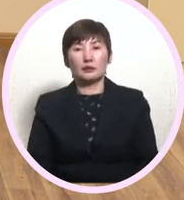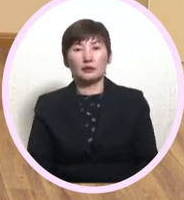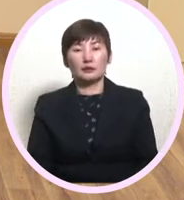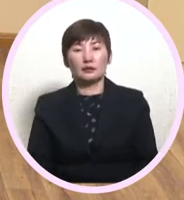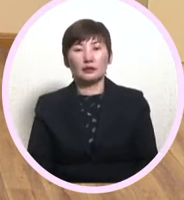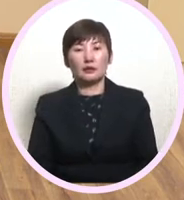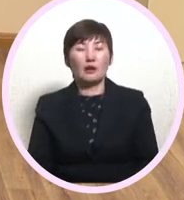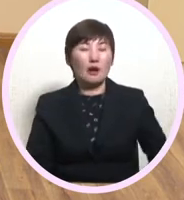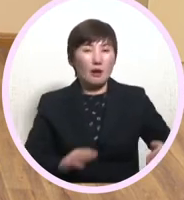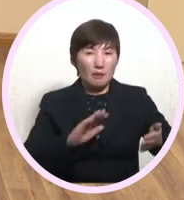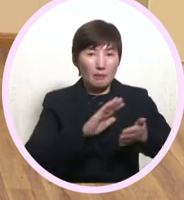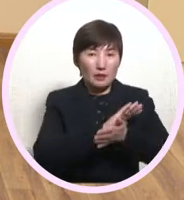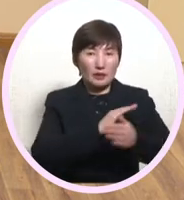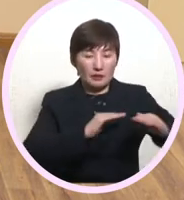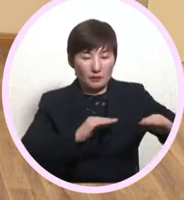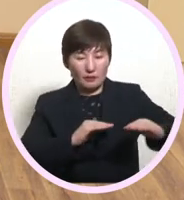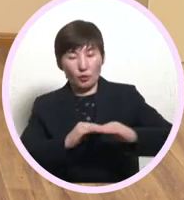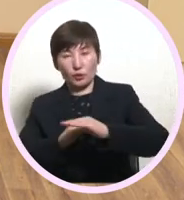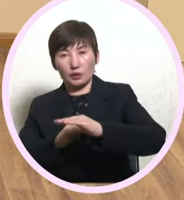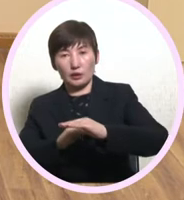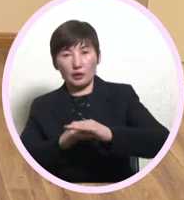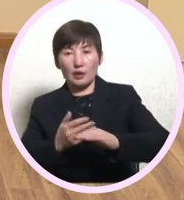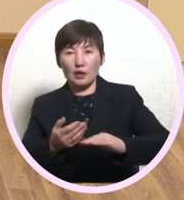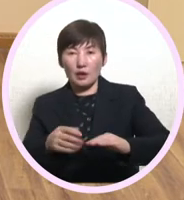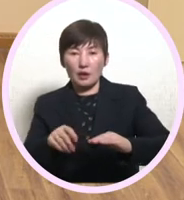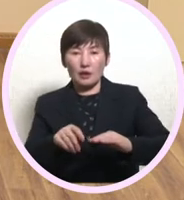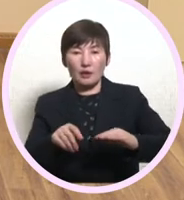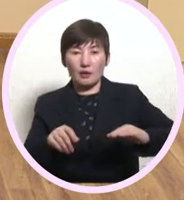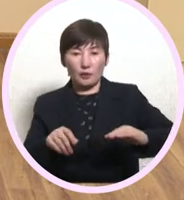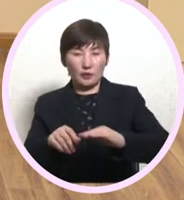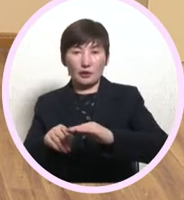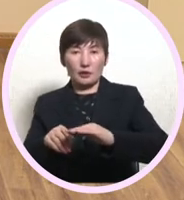машины хурдыг хэмжих туршилт хий. За багш нь маш явууллаа туршилтыг.